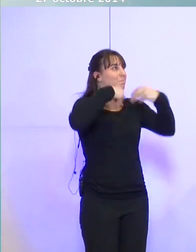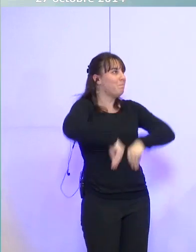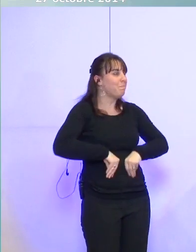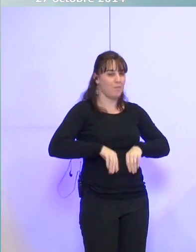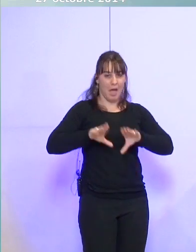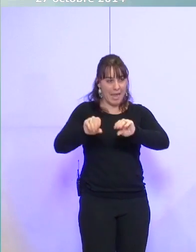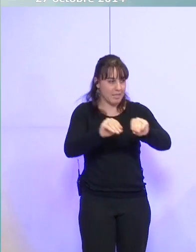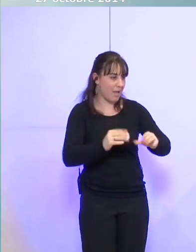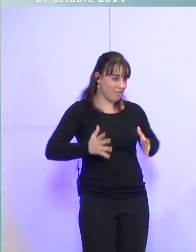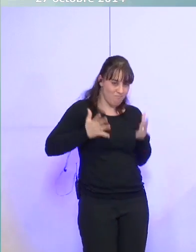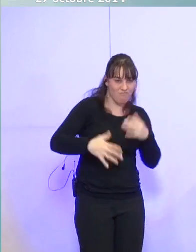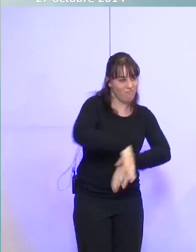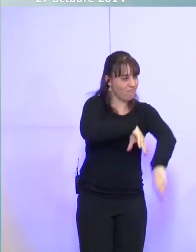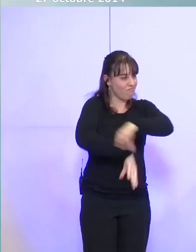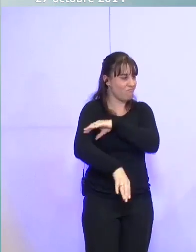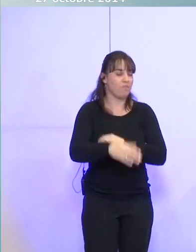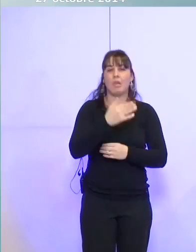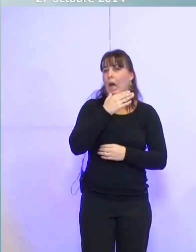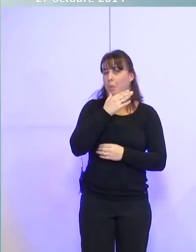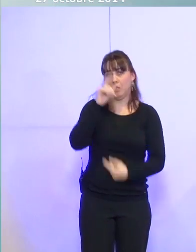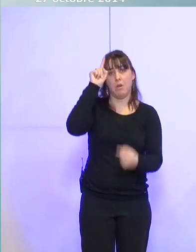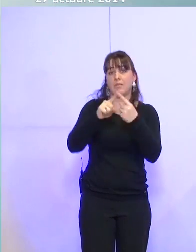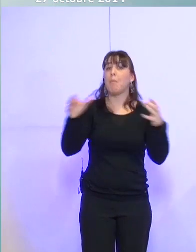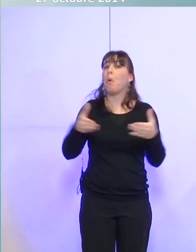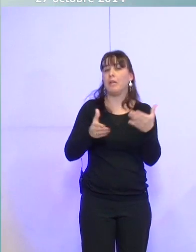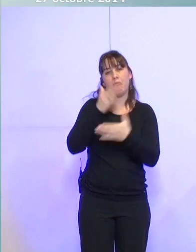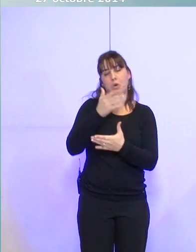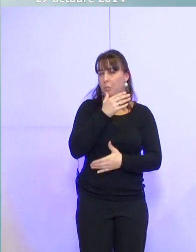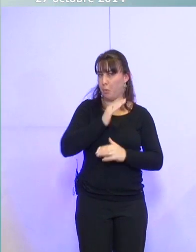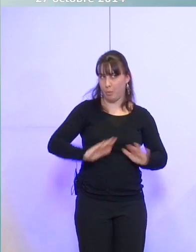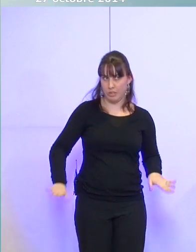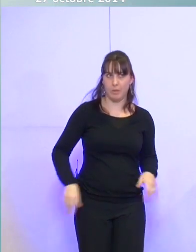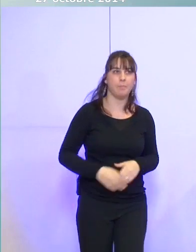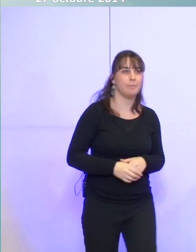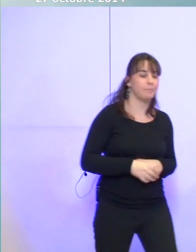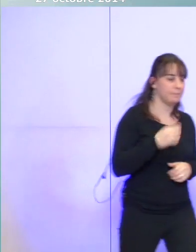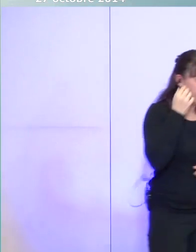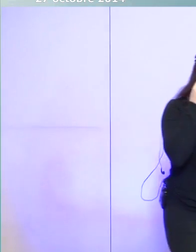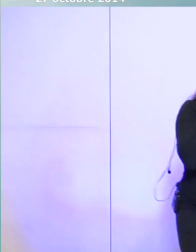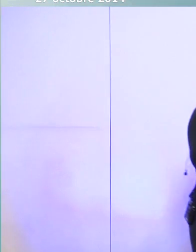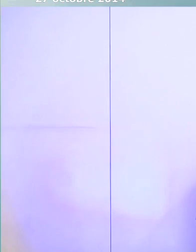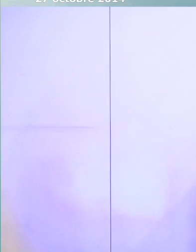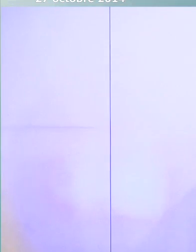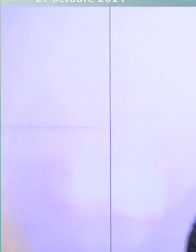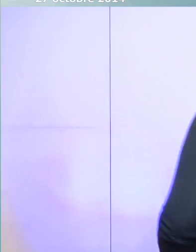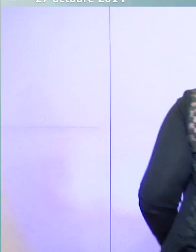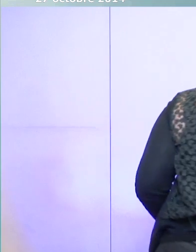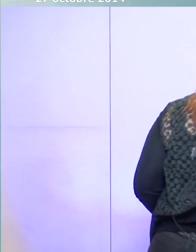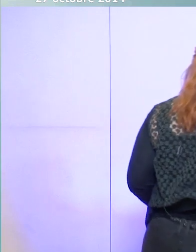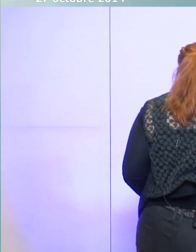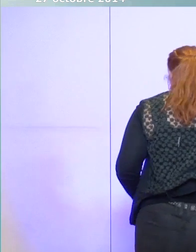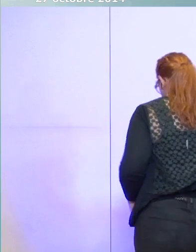espaces et de faire de ces espaces publics des lieux de projets collectifs. Donc si certaines démarches étaient un